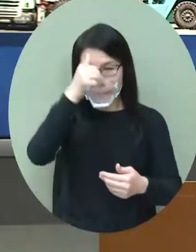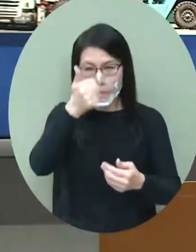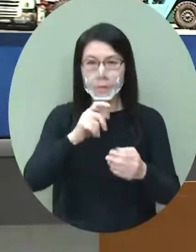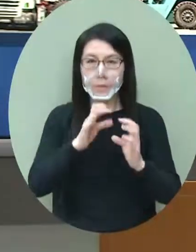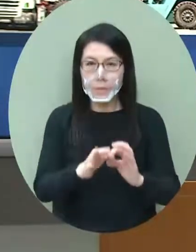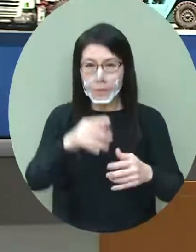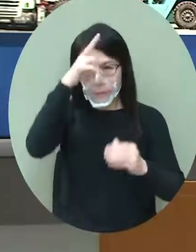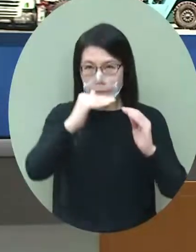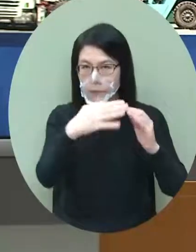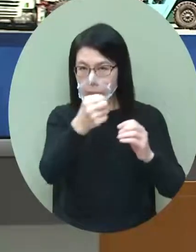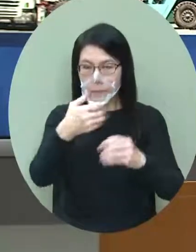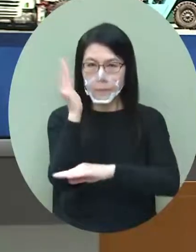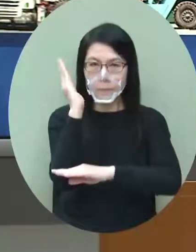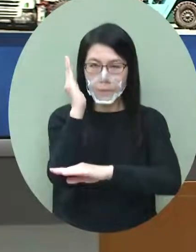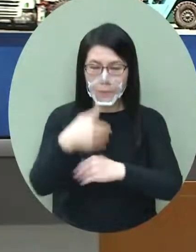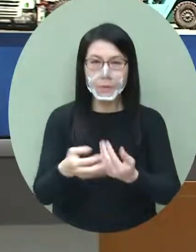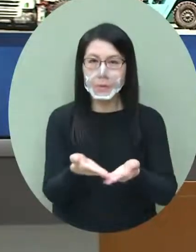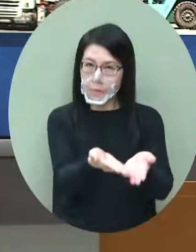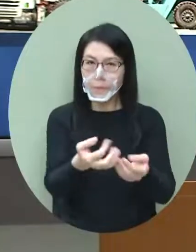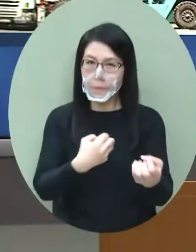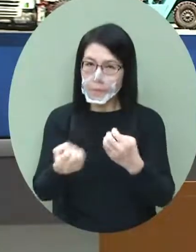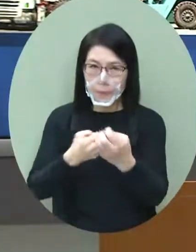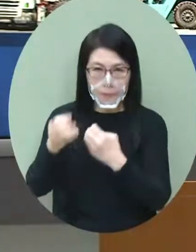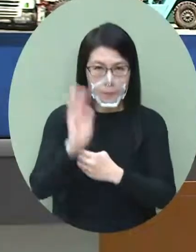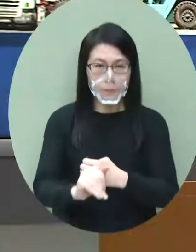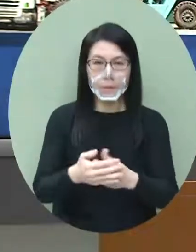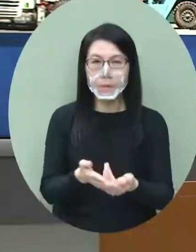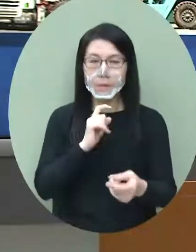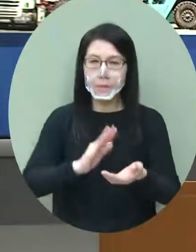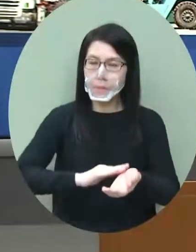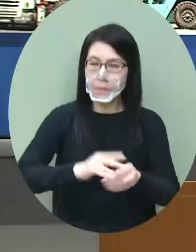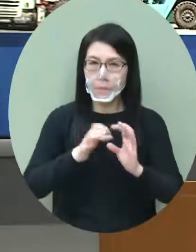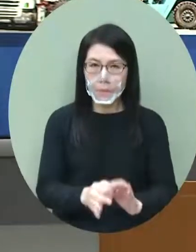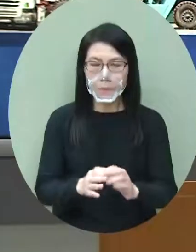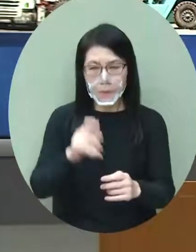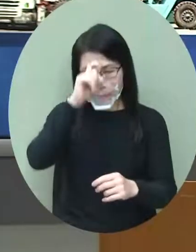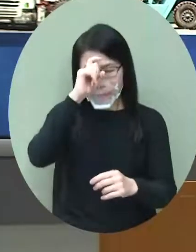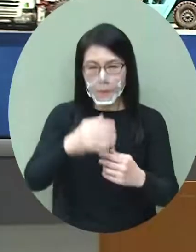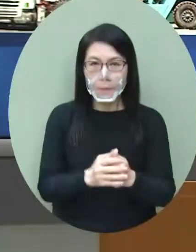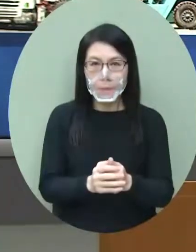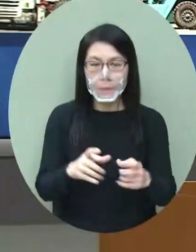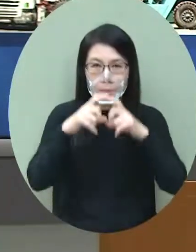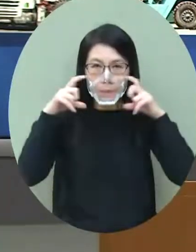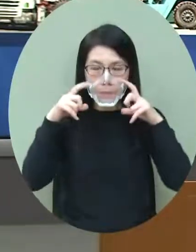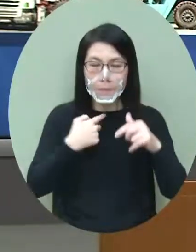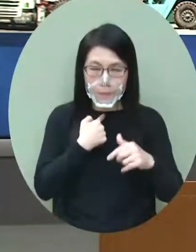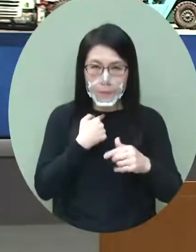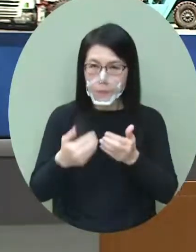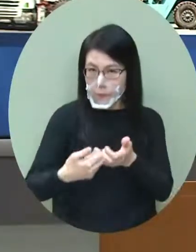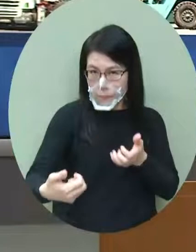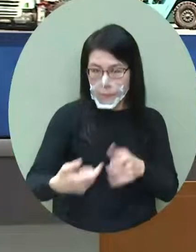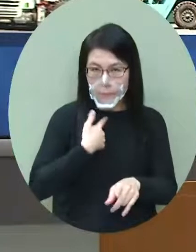开这个记者会。稍后呢，他们先会发言，然后呢接受大家的提问。大家在记者会